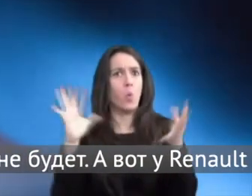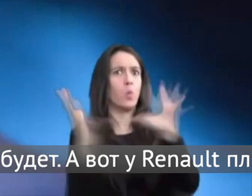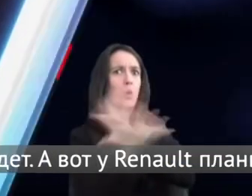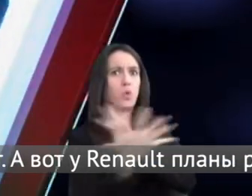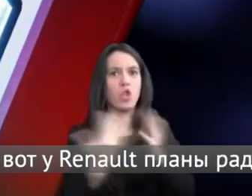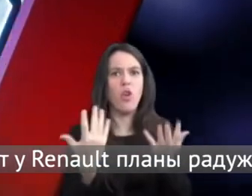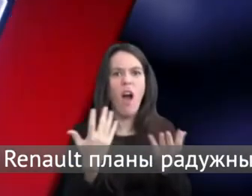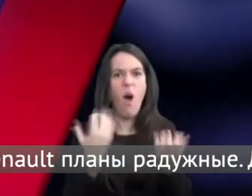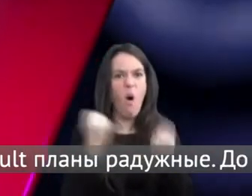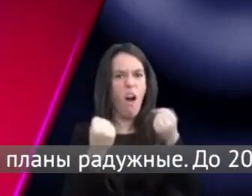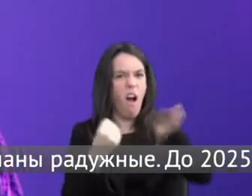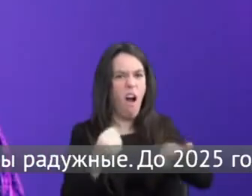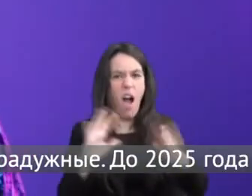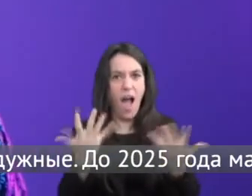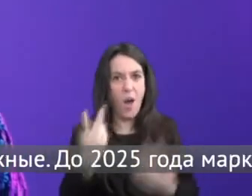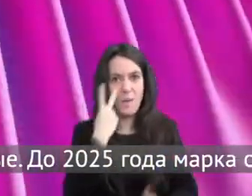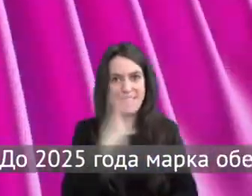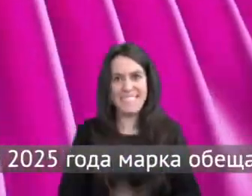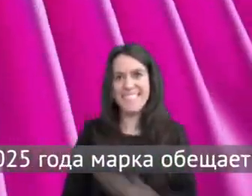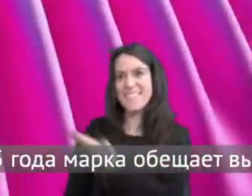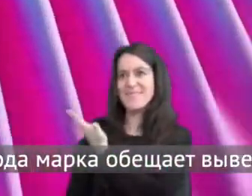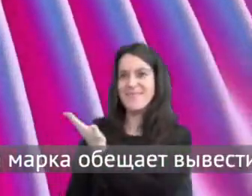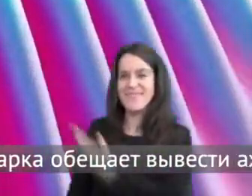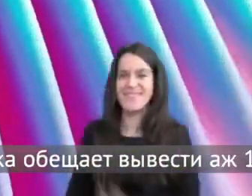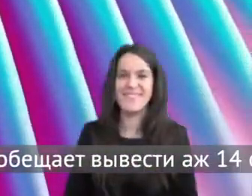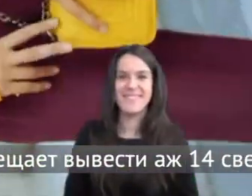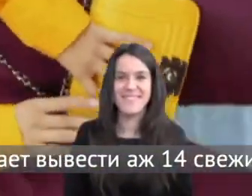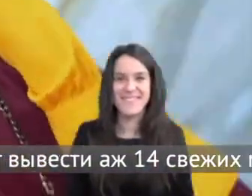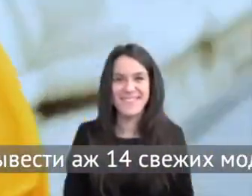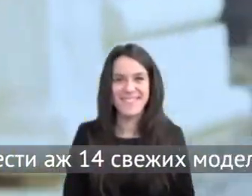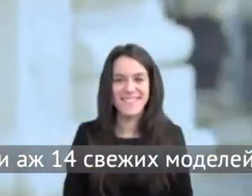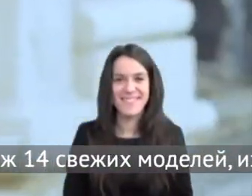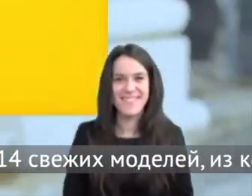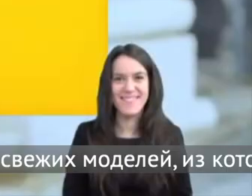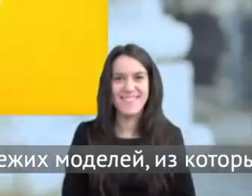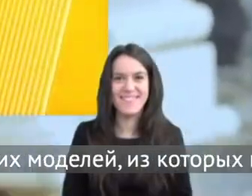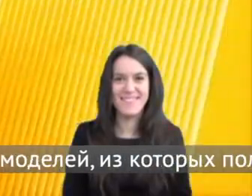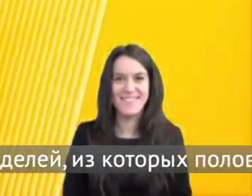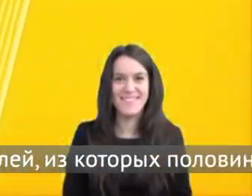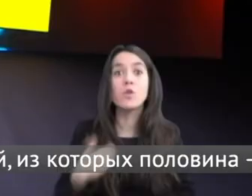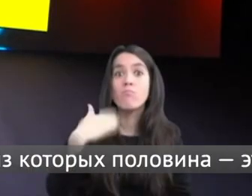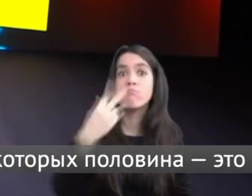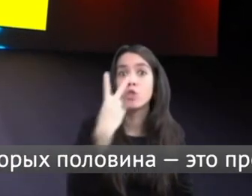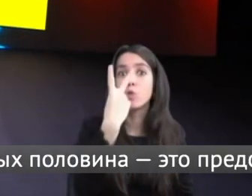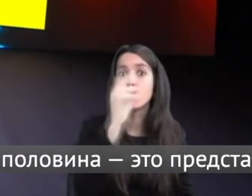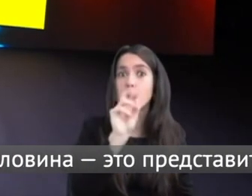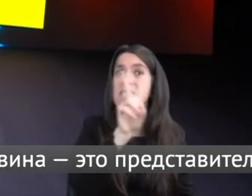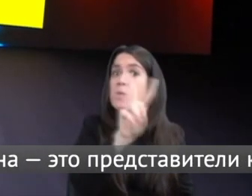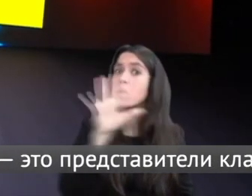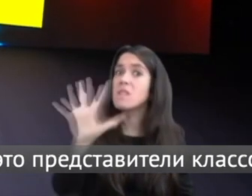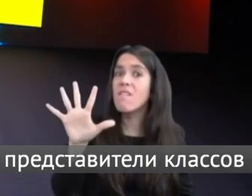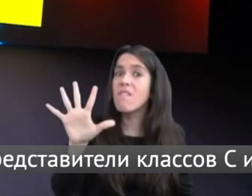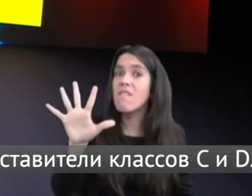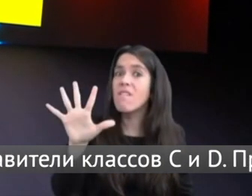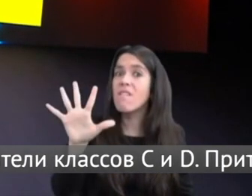А вот у Рено планы радужные. До 2025 года марка обещает вывести аж 14 свежих моделей, из которых половина